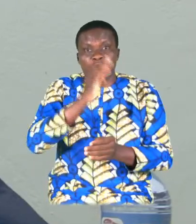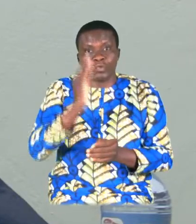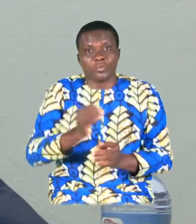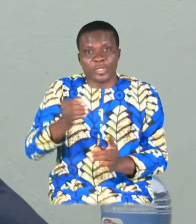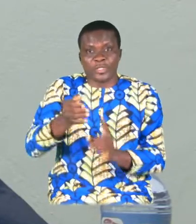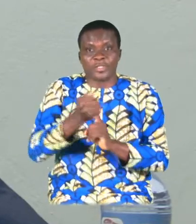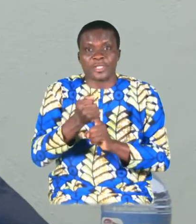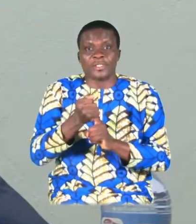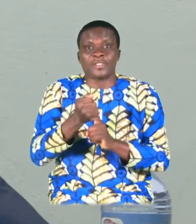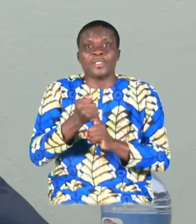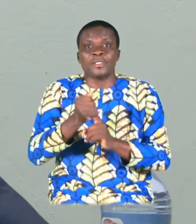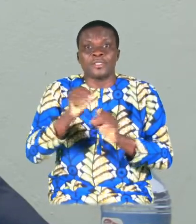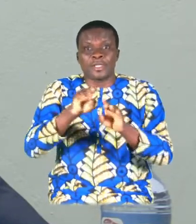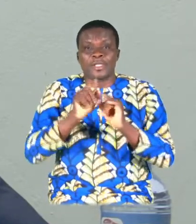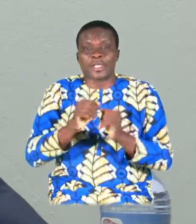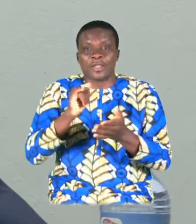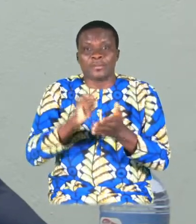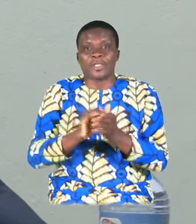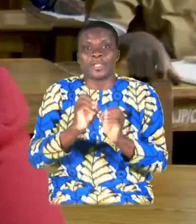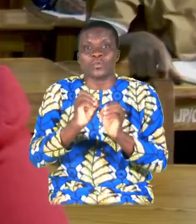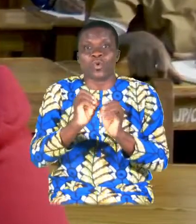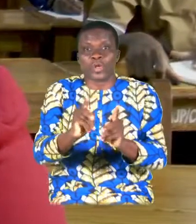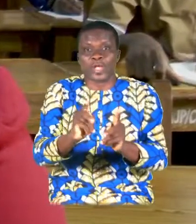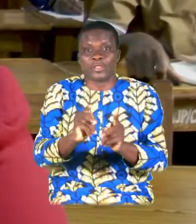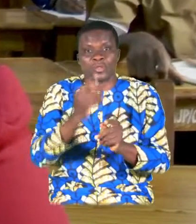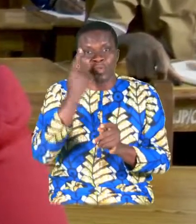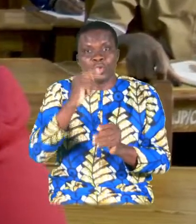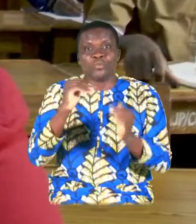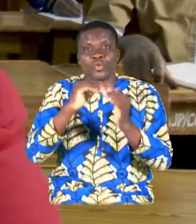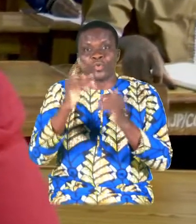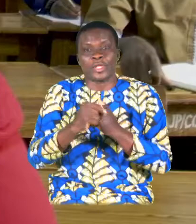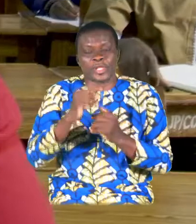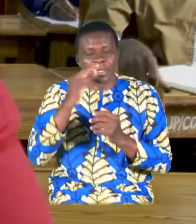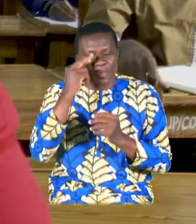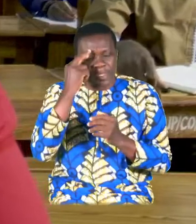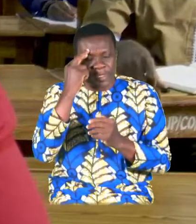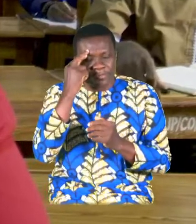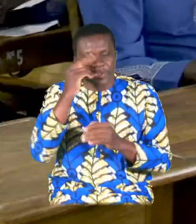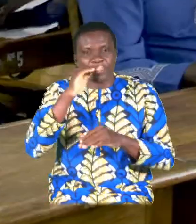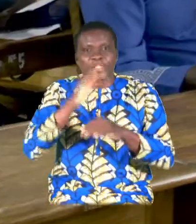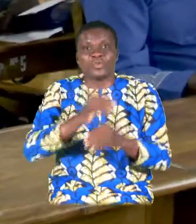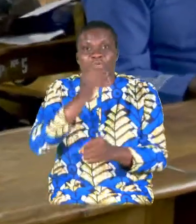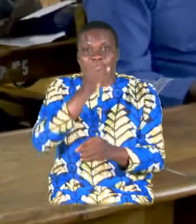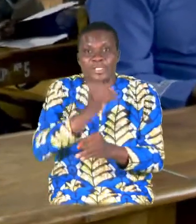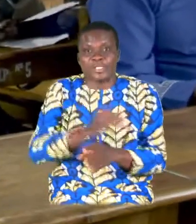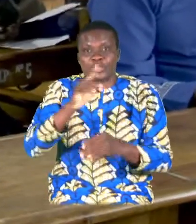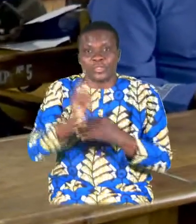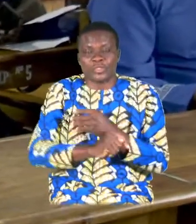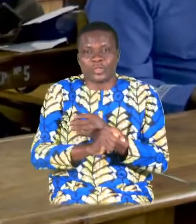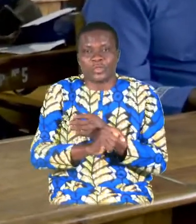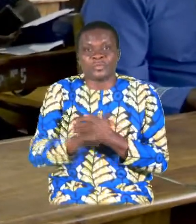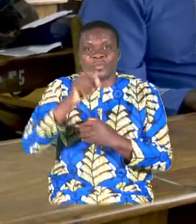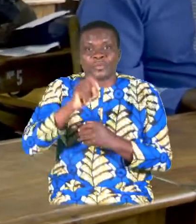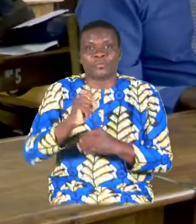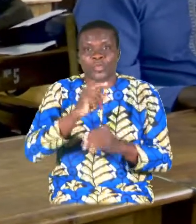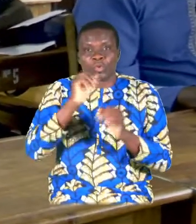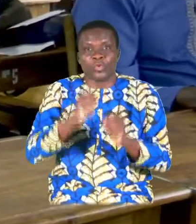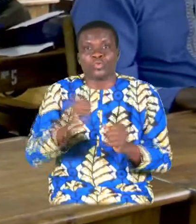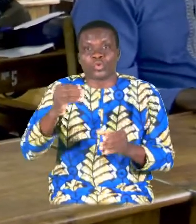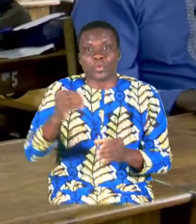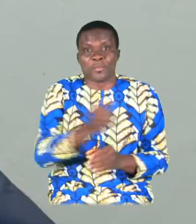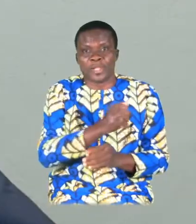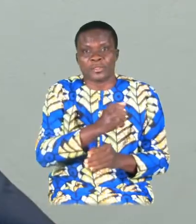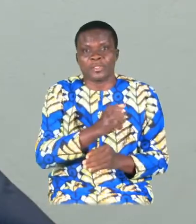saisit également cette occasion pour également réfléchir sur les dispositions que nous pourrions